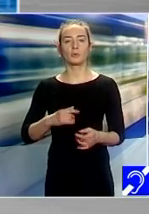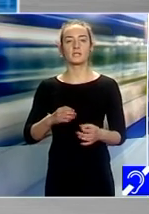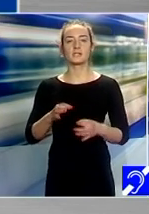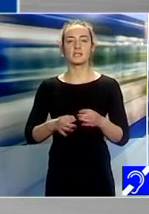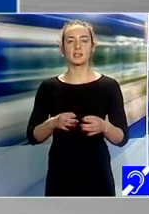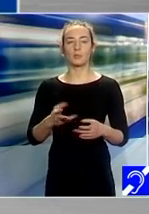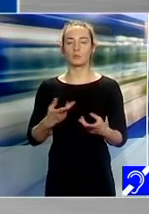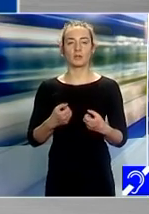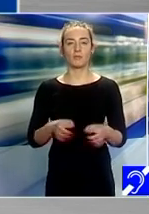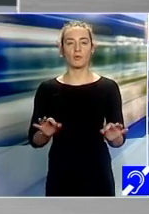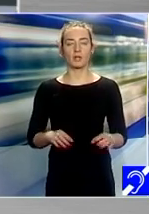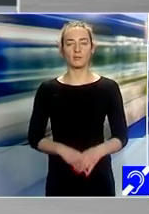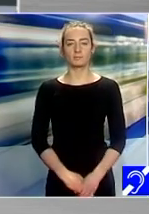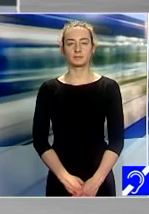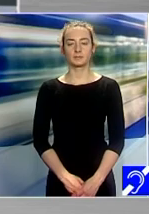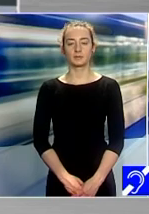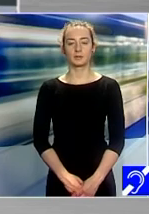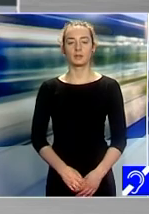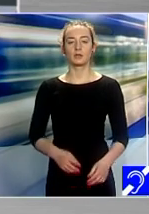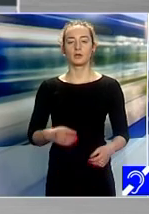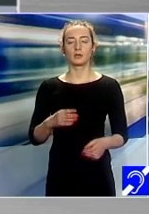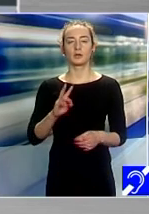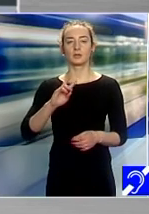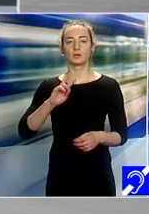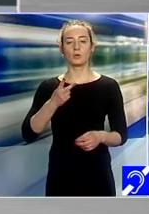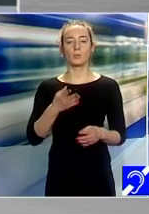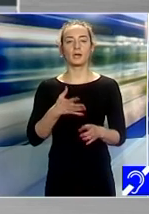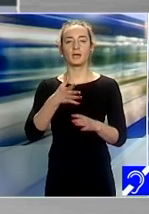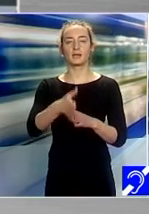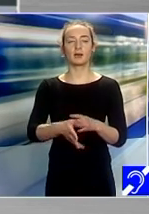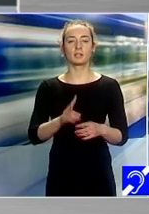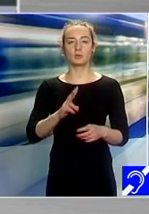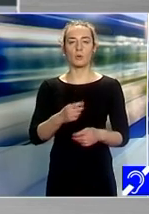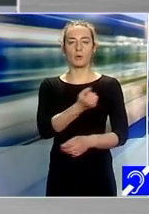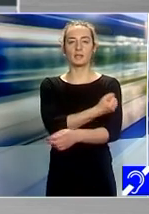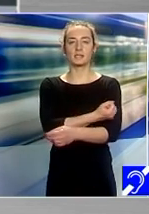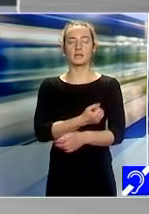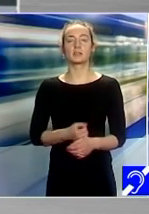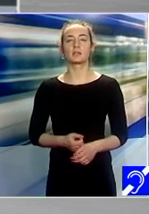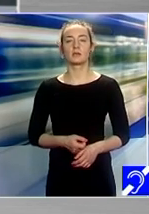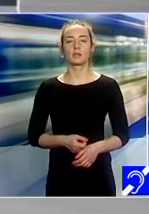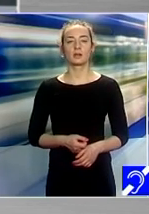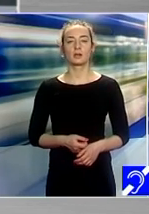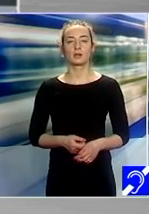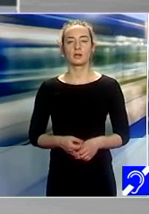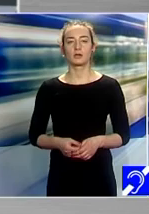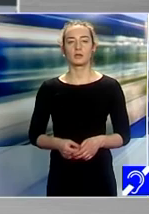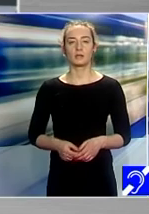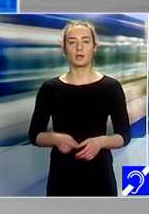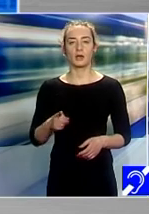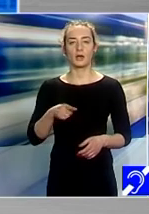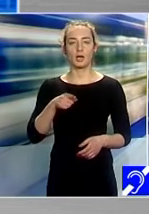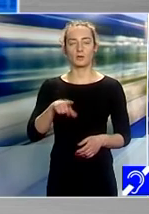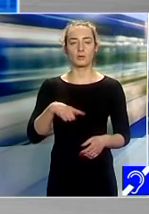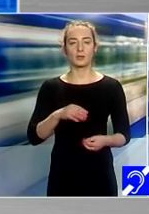Bun. Se poate în două internări. Fără plată, exact, da. Trebuie să faci două internări. Două anestezii. Două anestezii. Wow. Deci aici e problema.